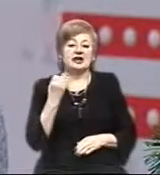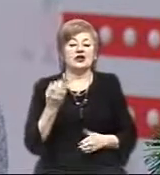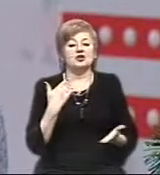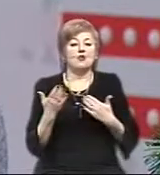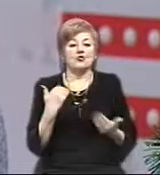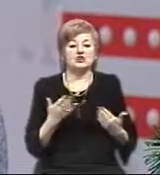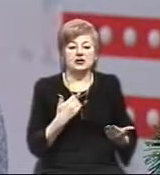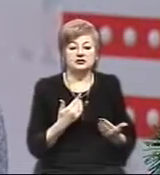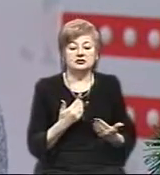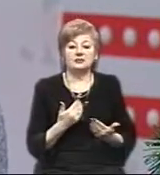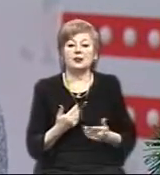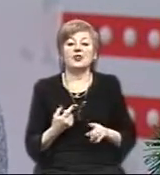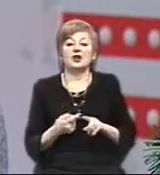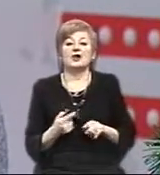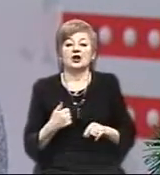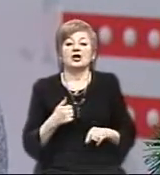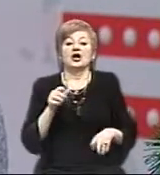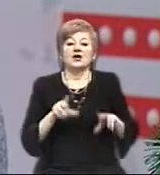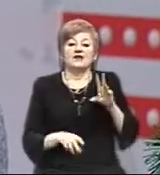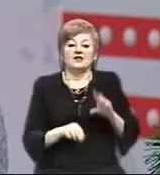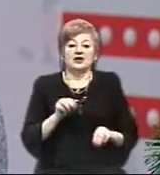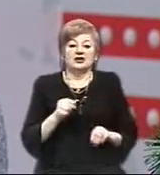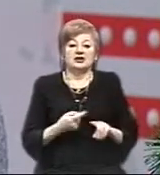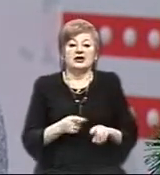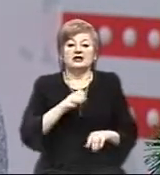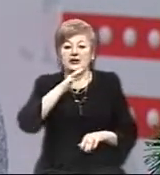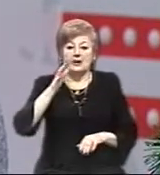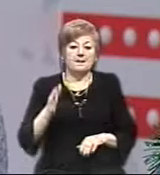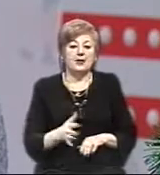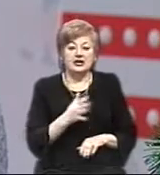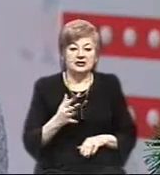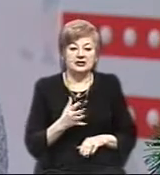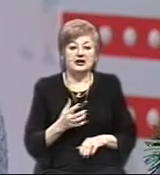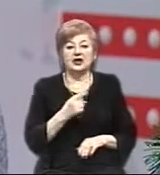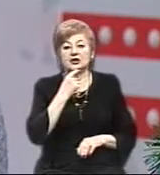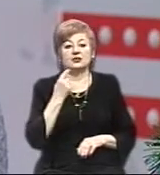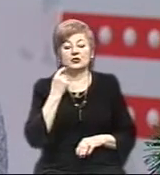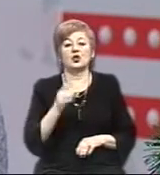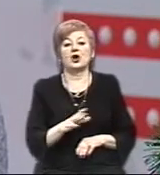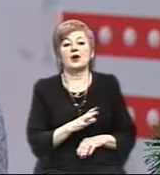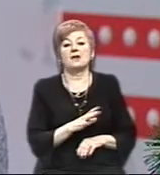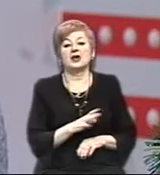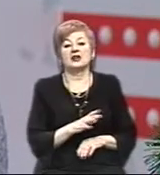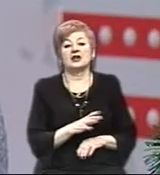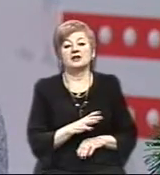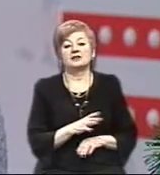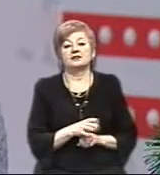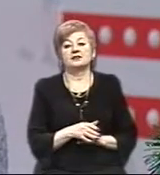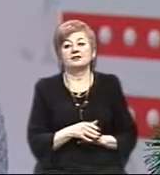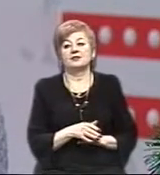поспілкуватися. Тому я вважаю, що за ці 5 років дуже багато було таких